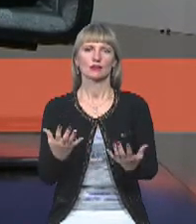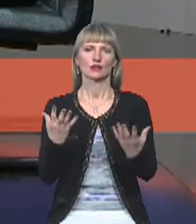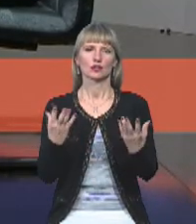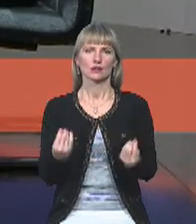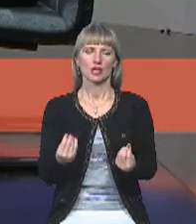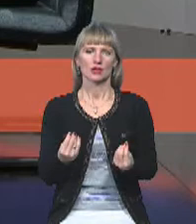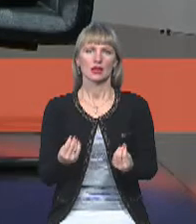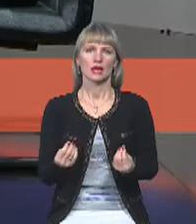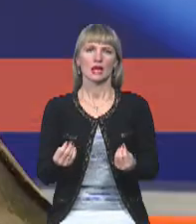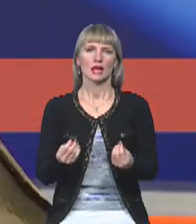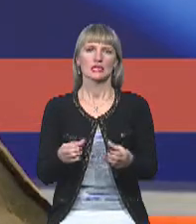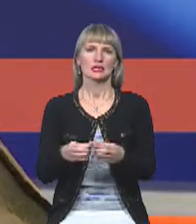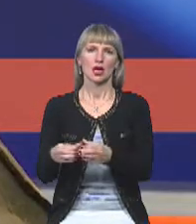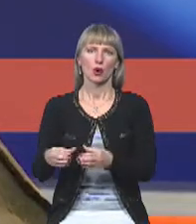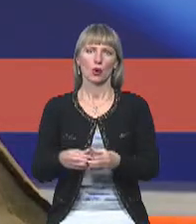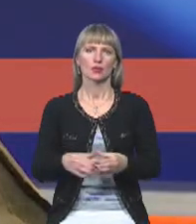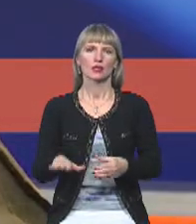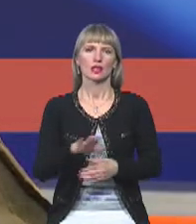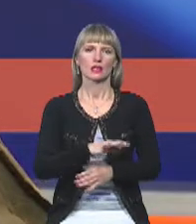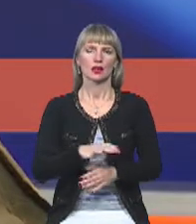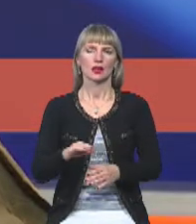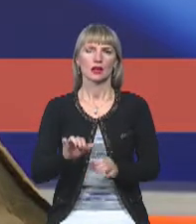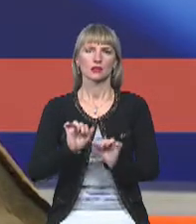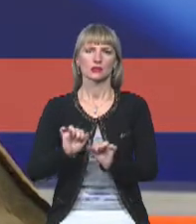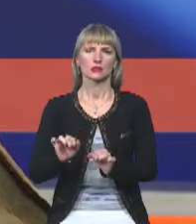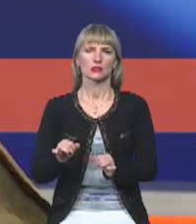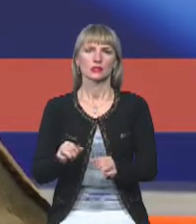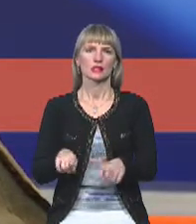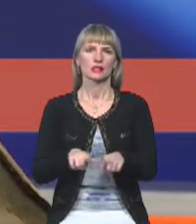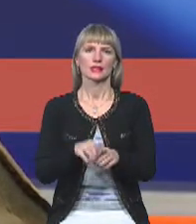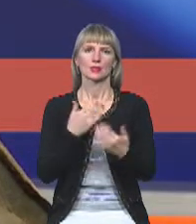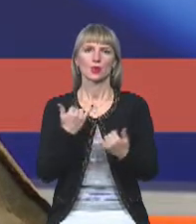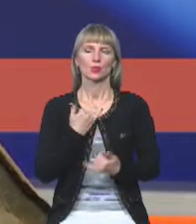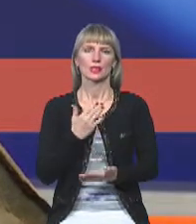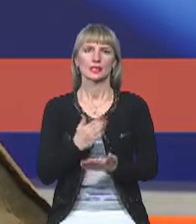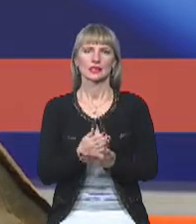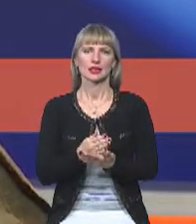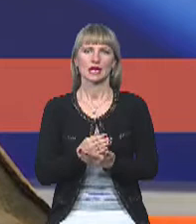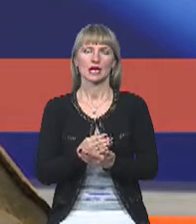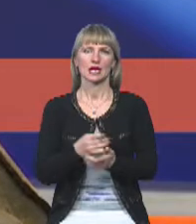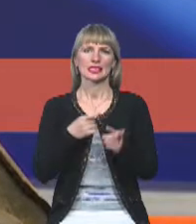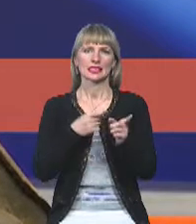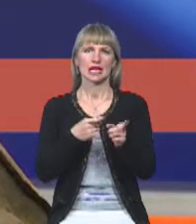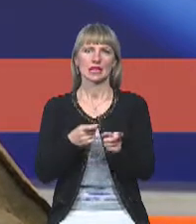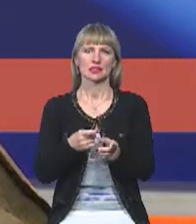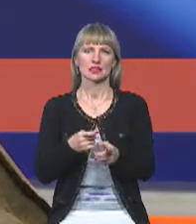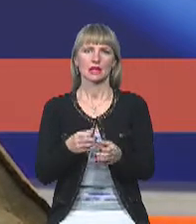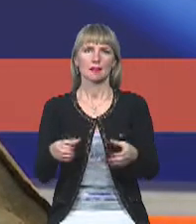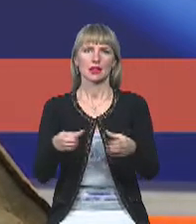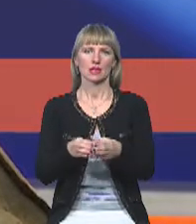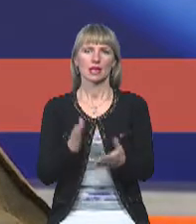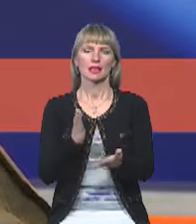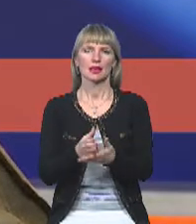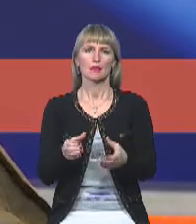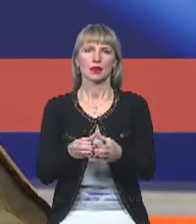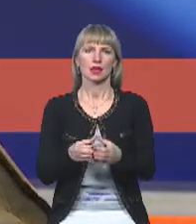день загонів територіальної оборони як таких немає. В нас є стрілецький батальйон, в нас є